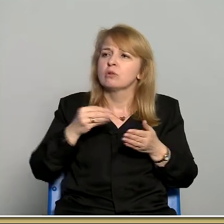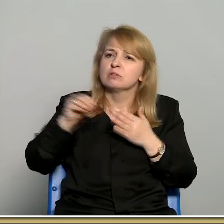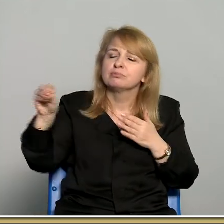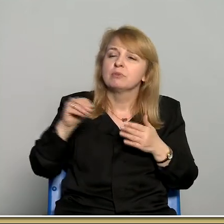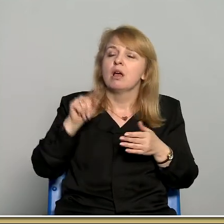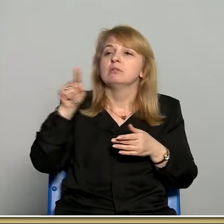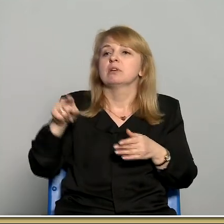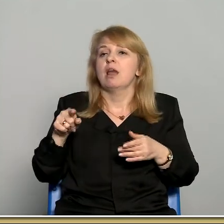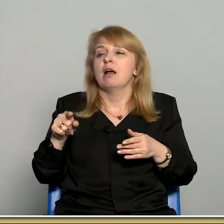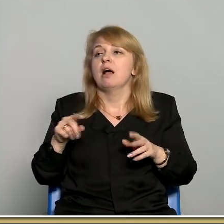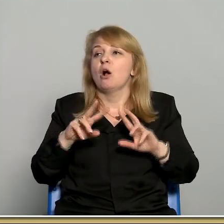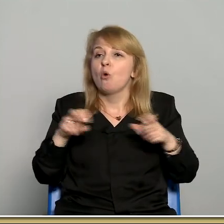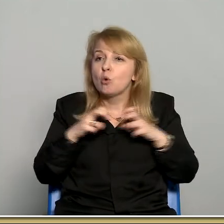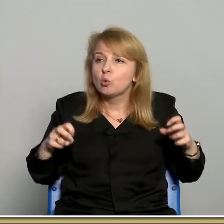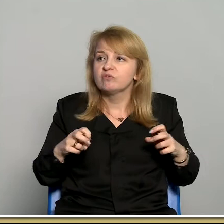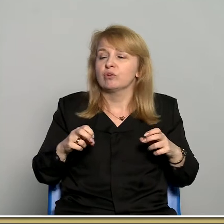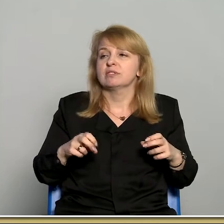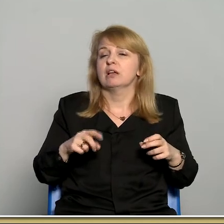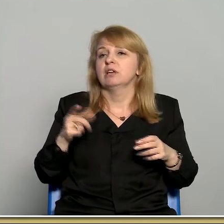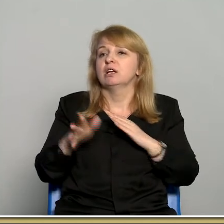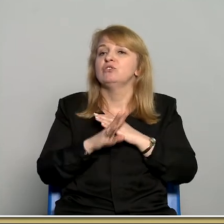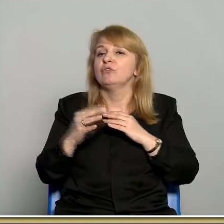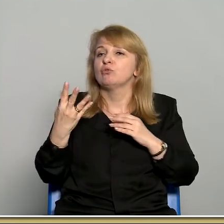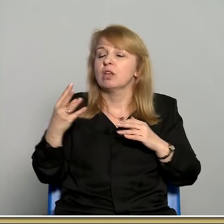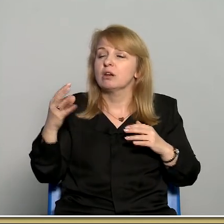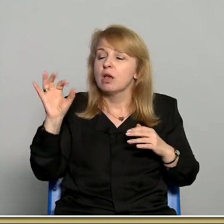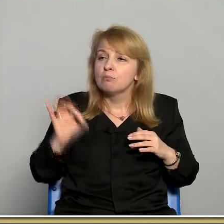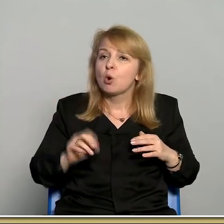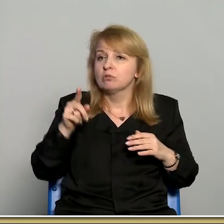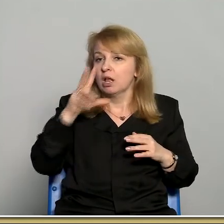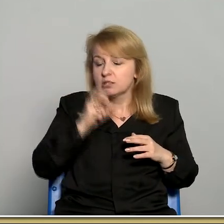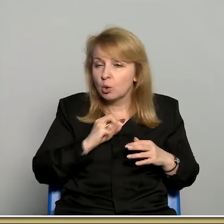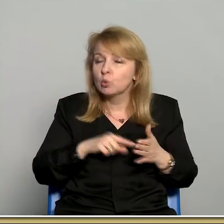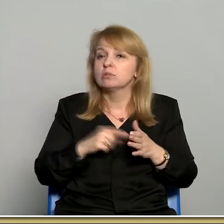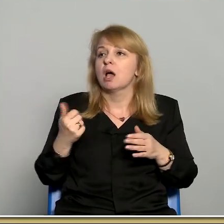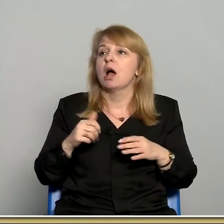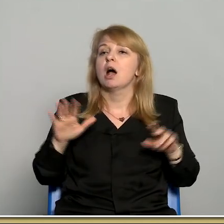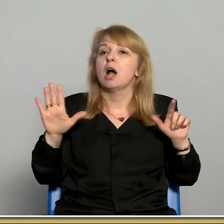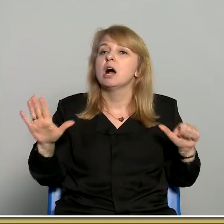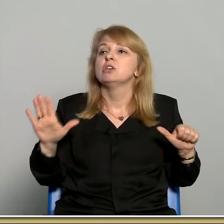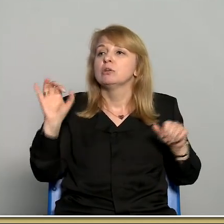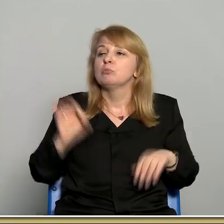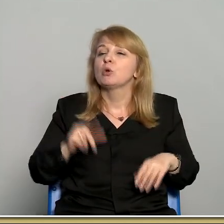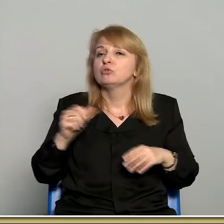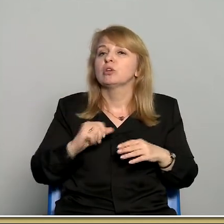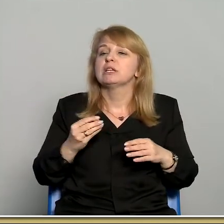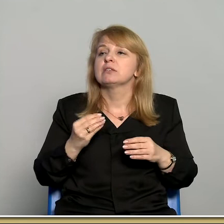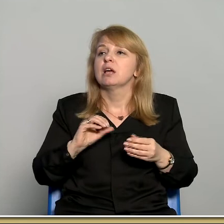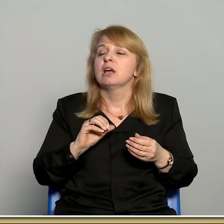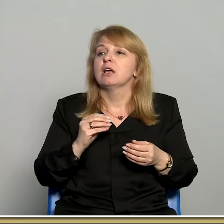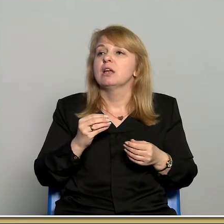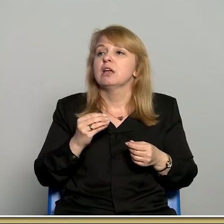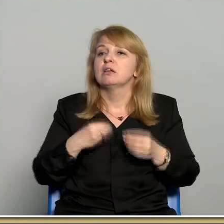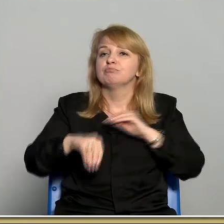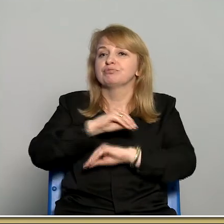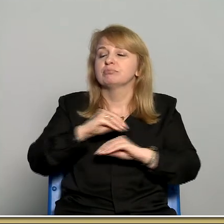na rozwiązanie instytucjonalne w 94%, a tylko 6% będą to środki na refundację kosztów opieki nad